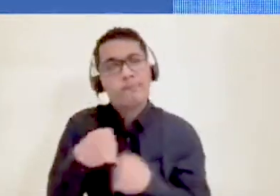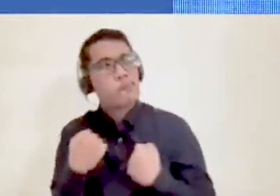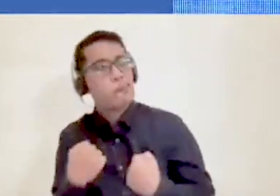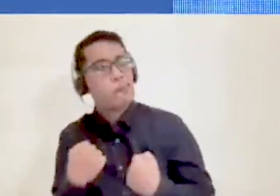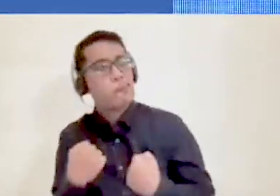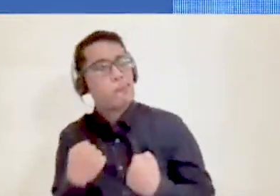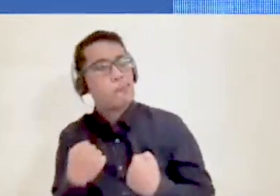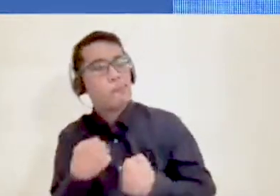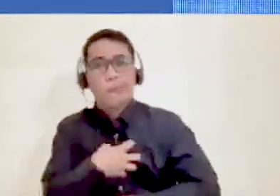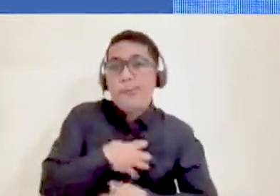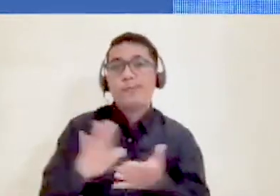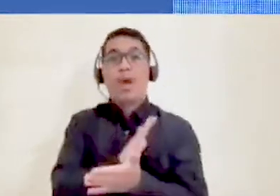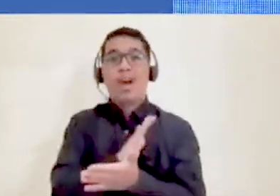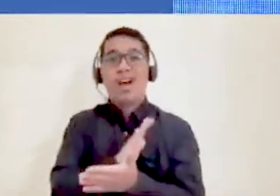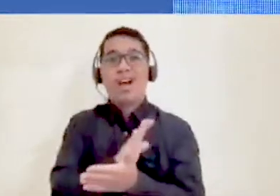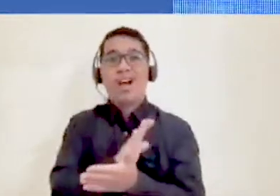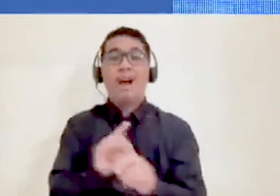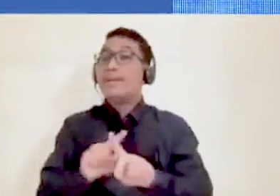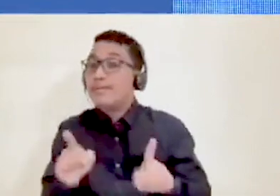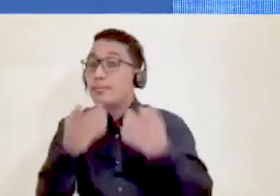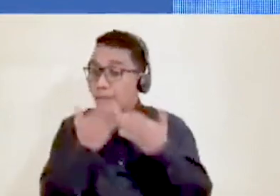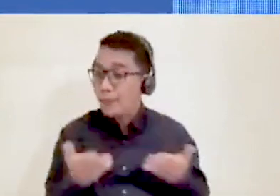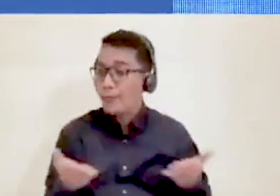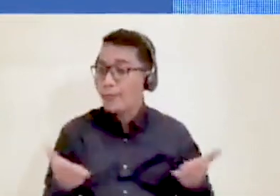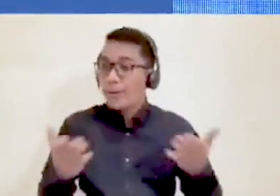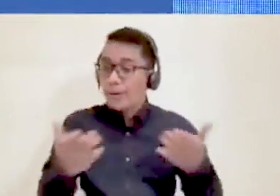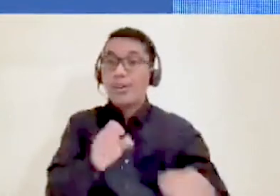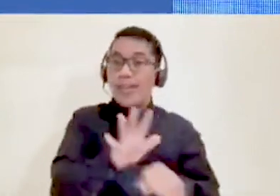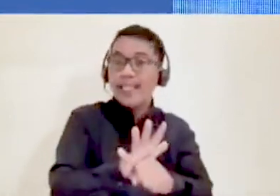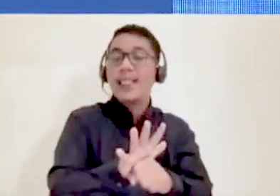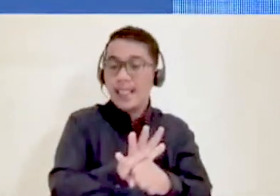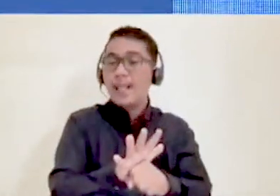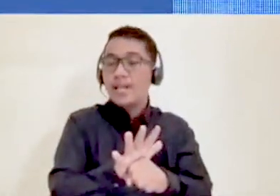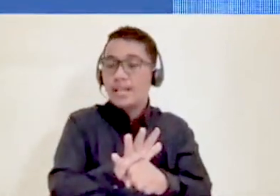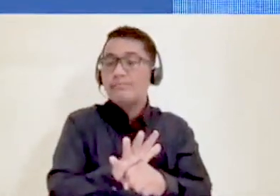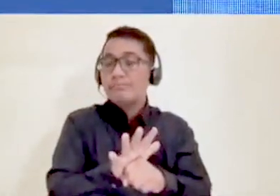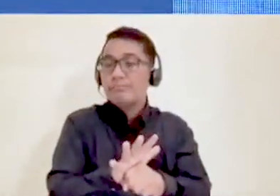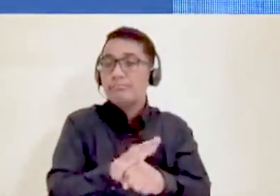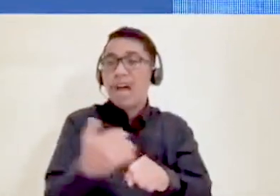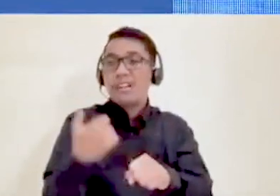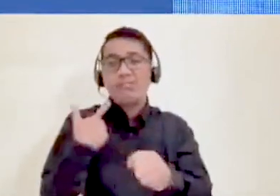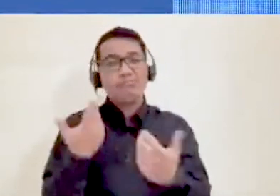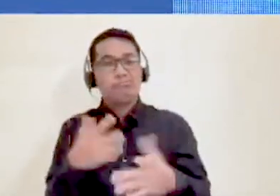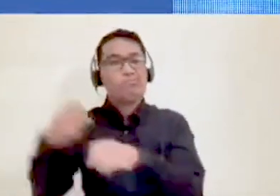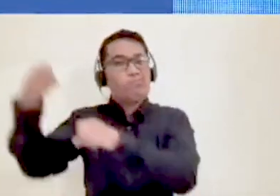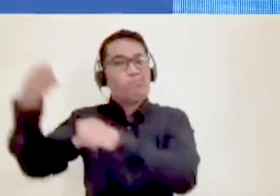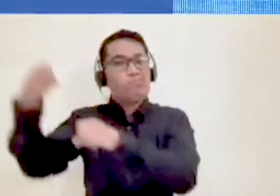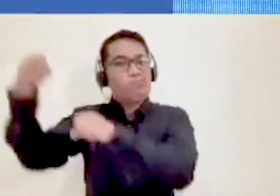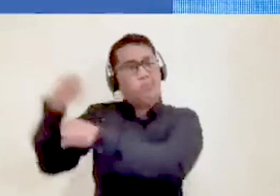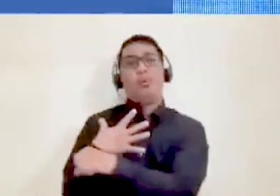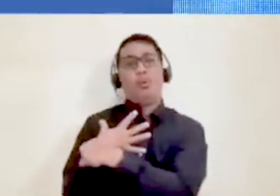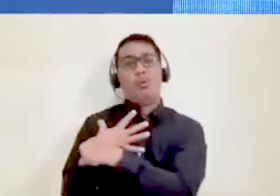meskipun pandemic of it 19 membawa kontraksi membawa perlambatan pertumbuhan